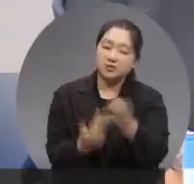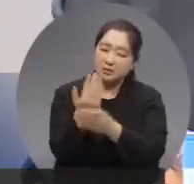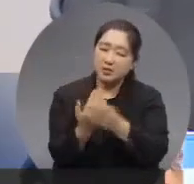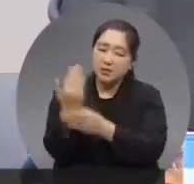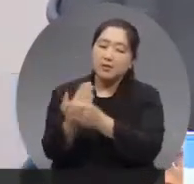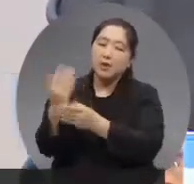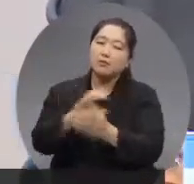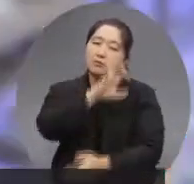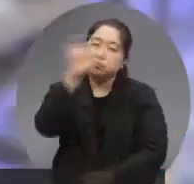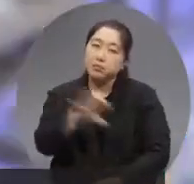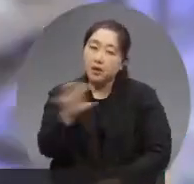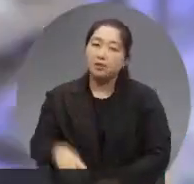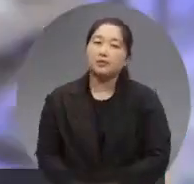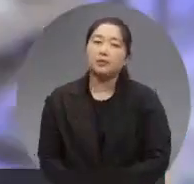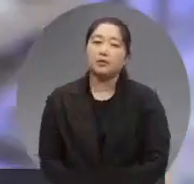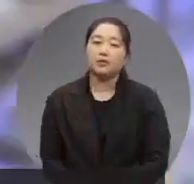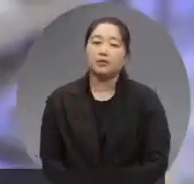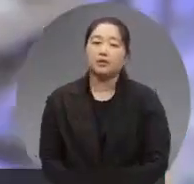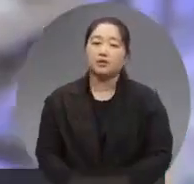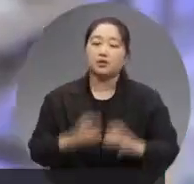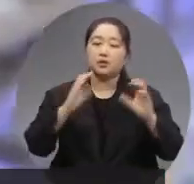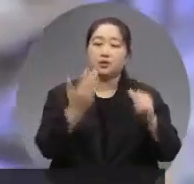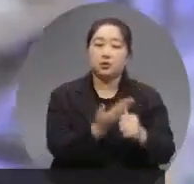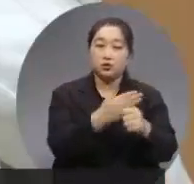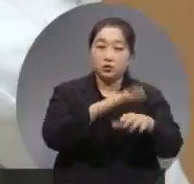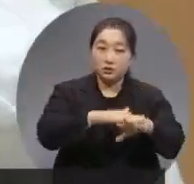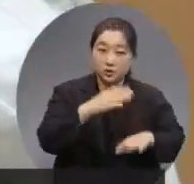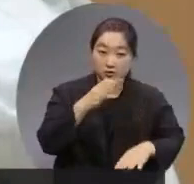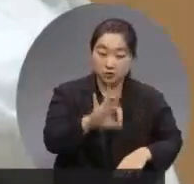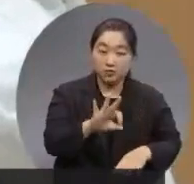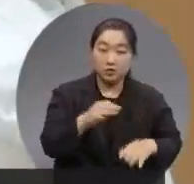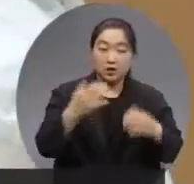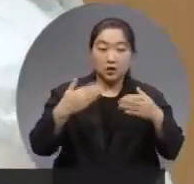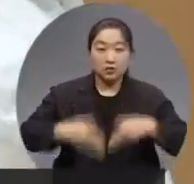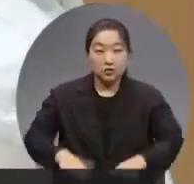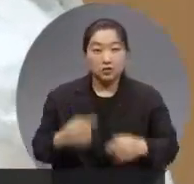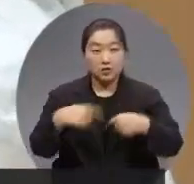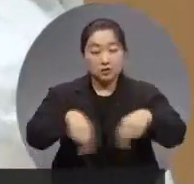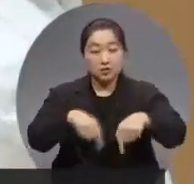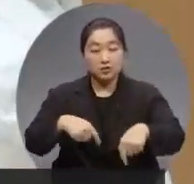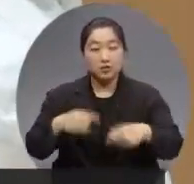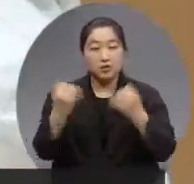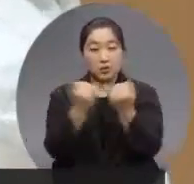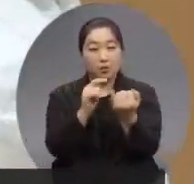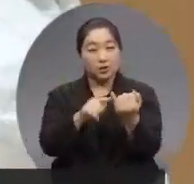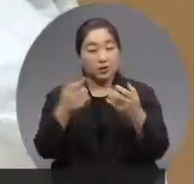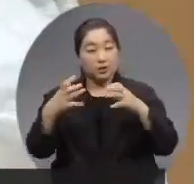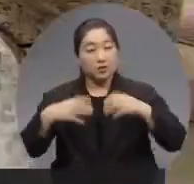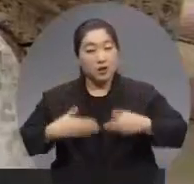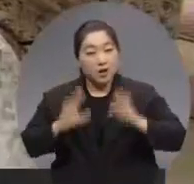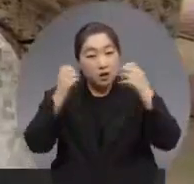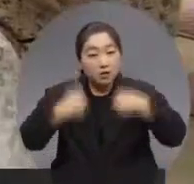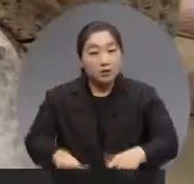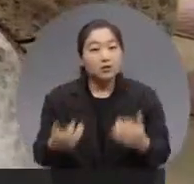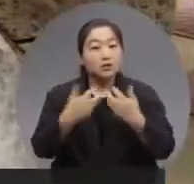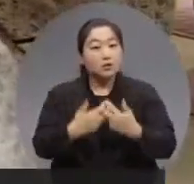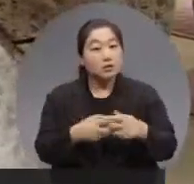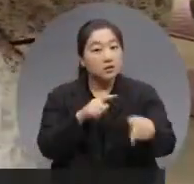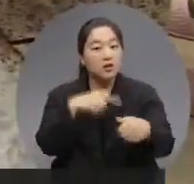있어 왔어요 육아수당과 같은 저출생 정책들은 여성을 출산해 수단으로만 보고 있다고 비판받았습니다